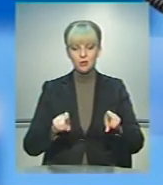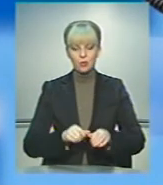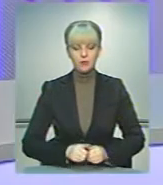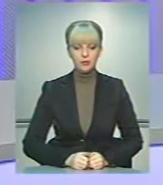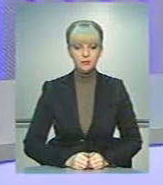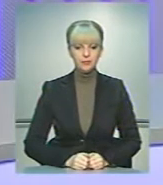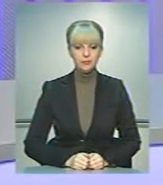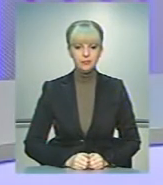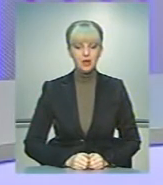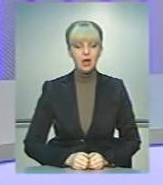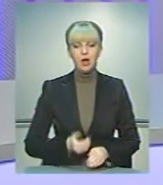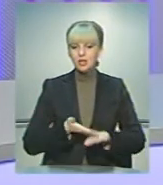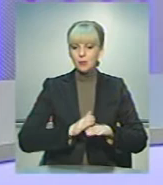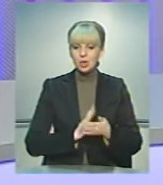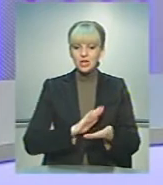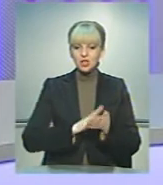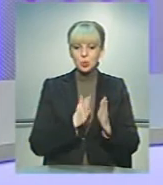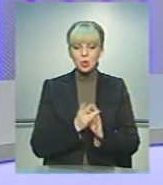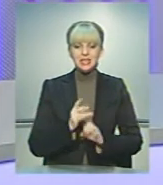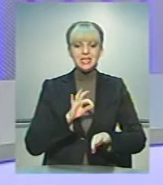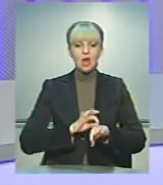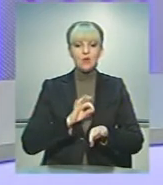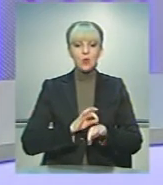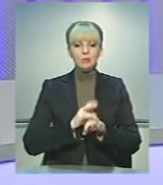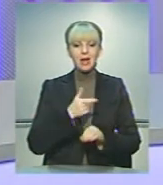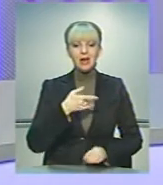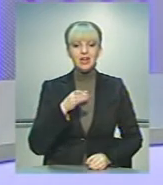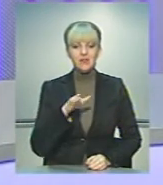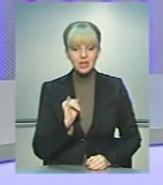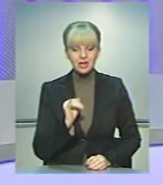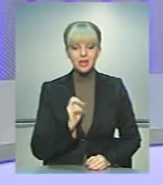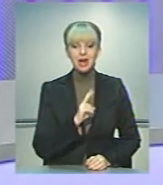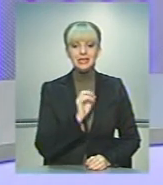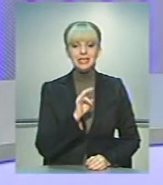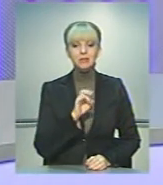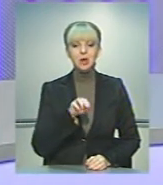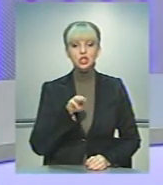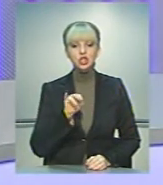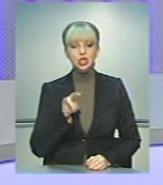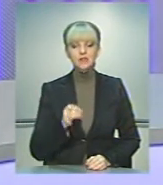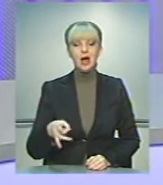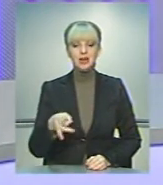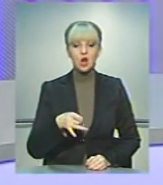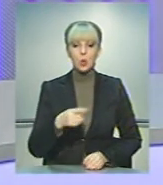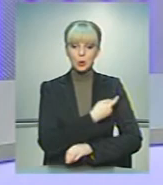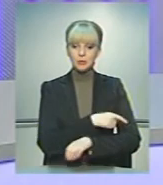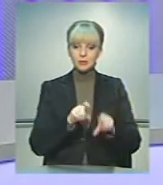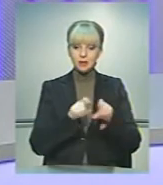колективи. Напруженою є ситуація із захворюваністю на ГРВІ на Кіцманщині. У районній